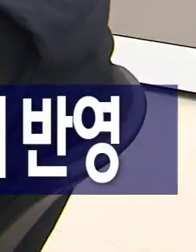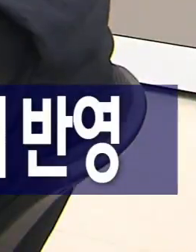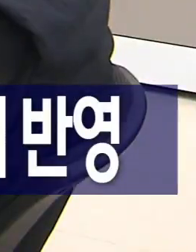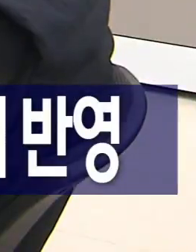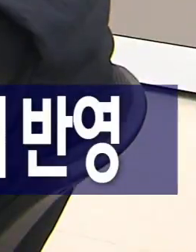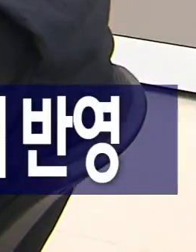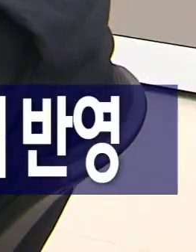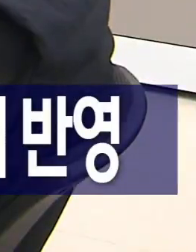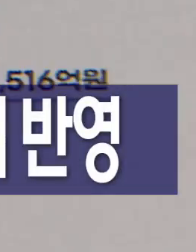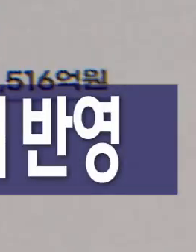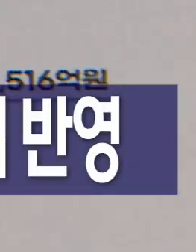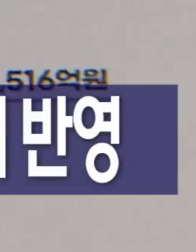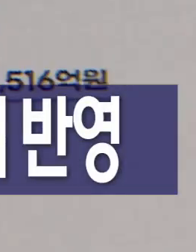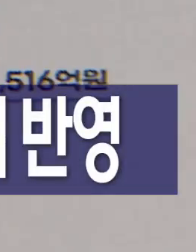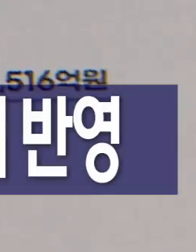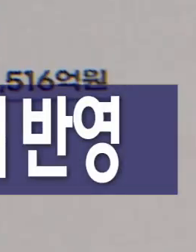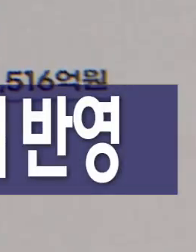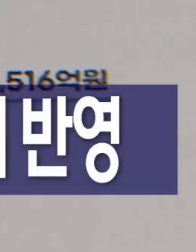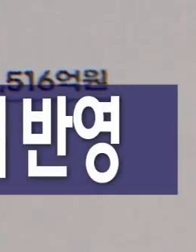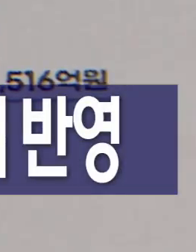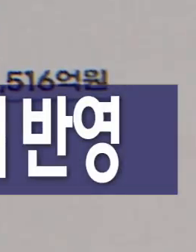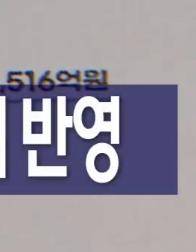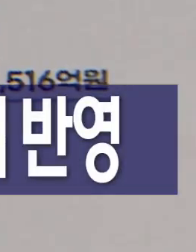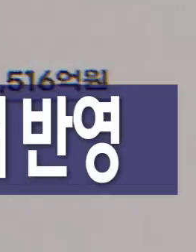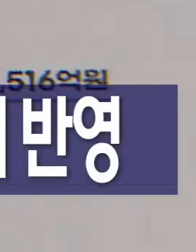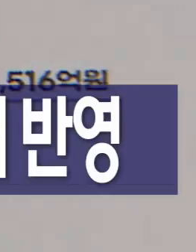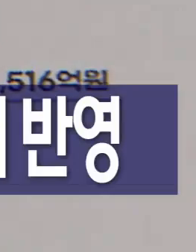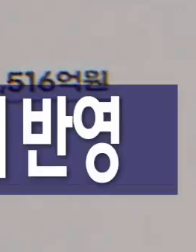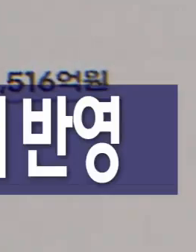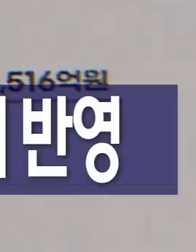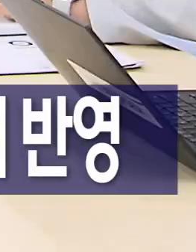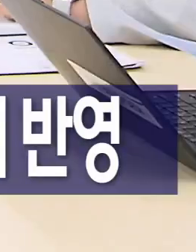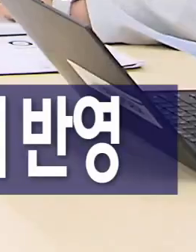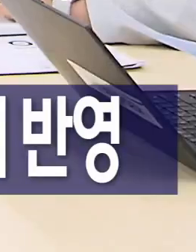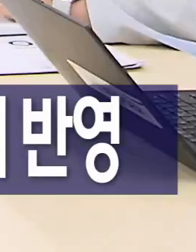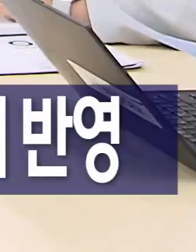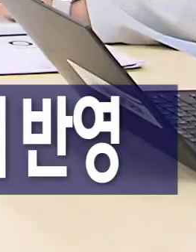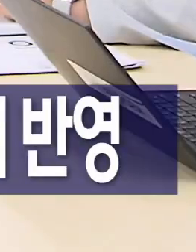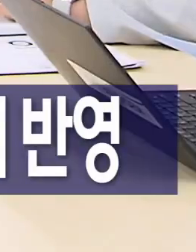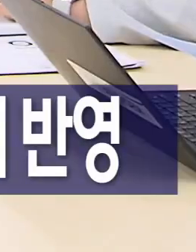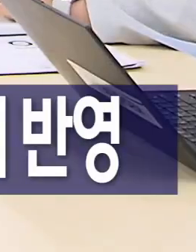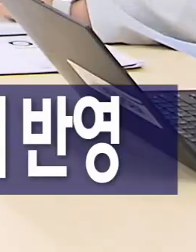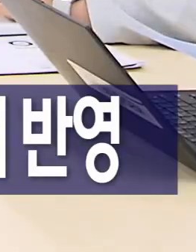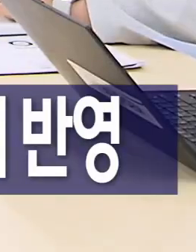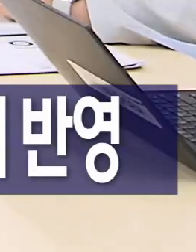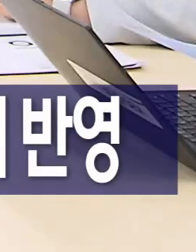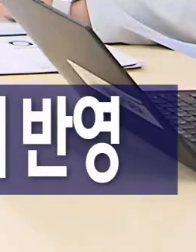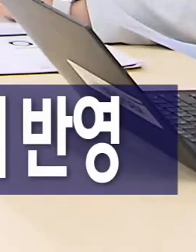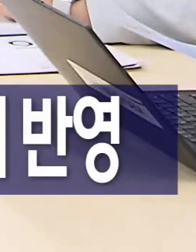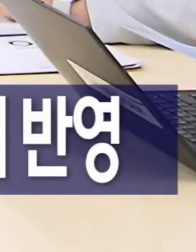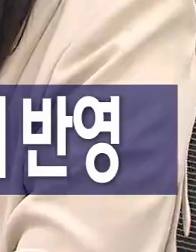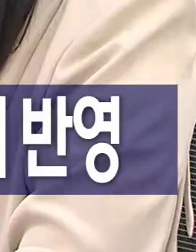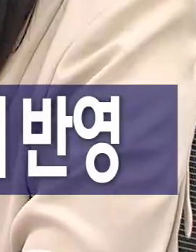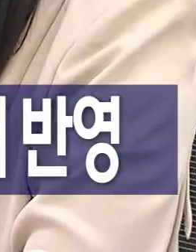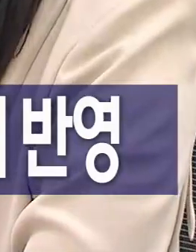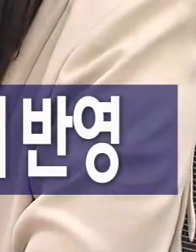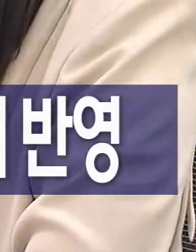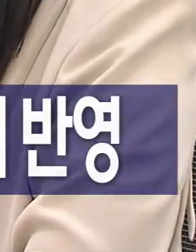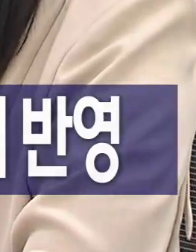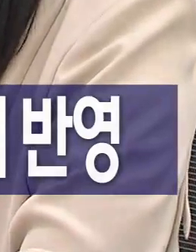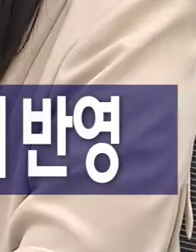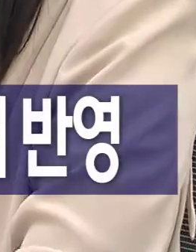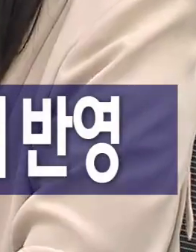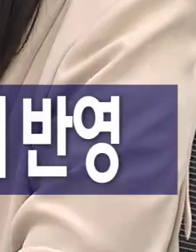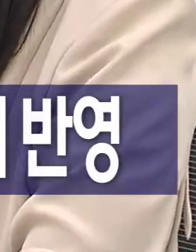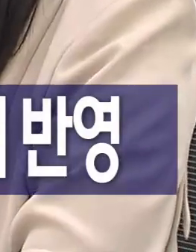충청북도가 내년도 예산 규모를 올해보다 늘어난 7조원 대로 편성했습니다 역대급 최수 결손으로 또 빚을 내야